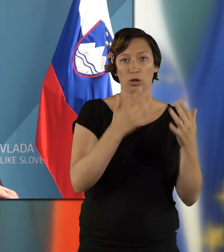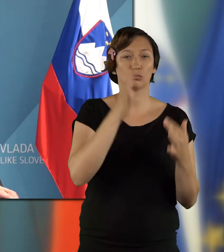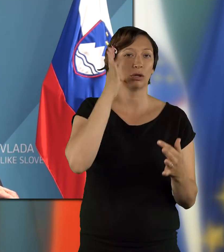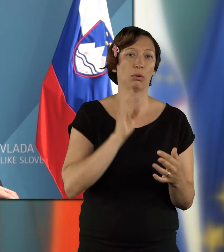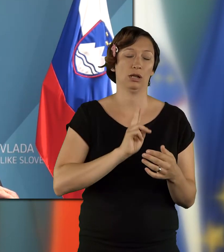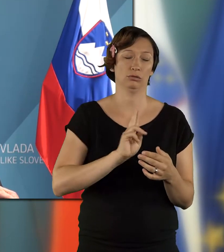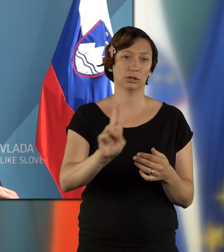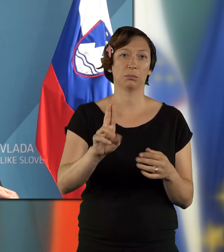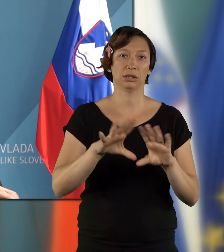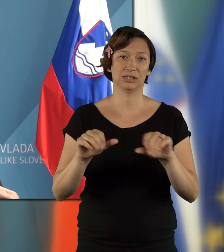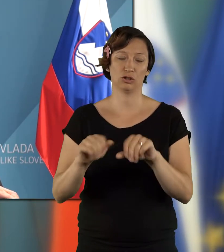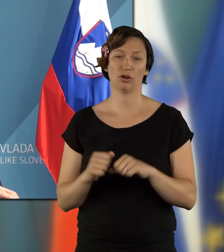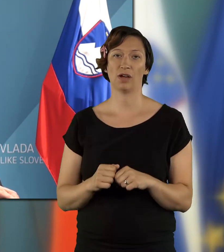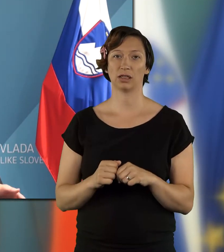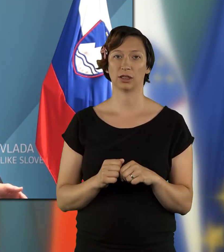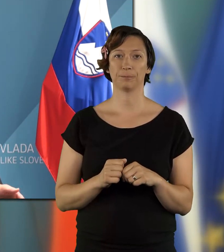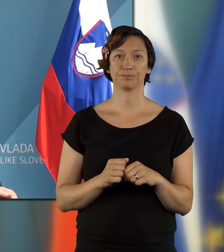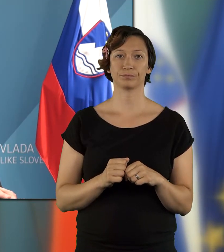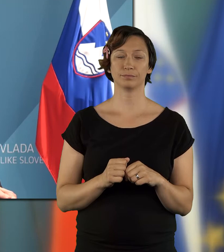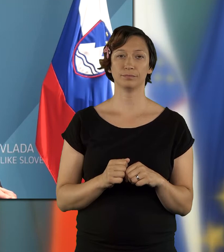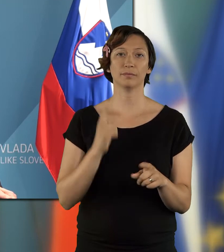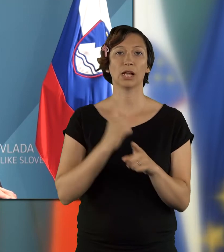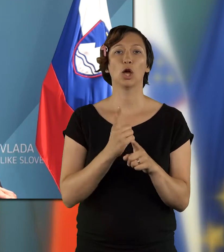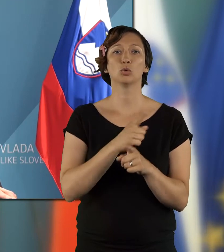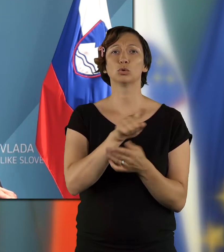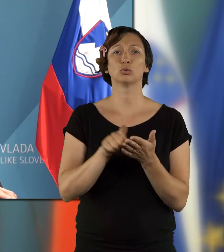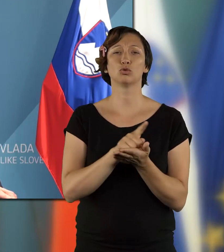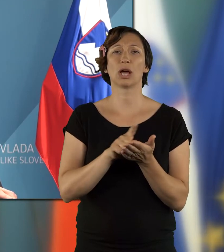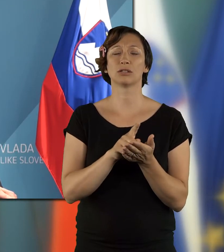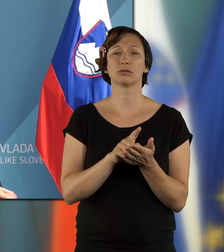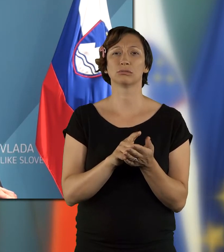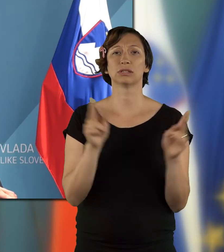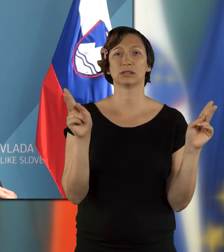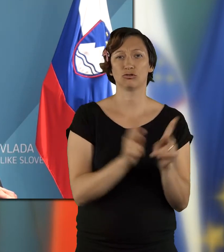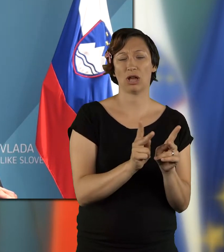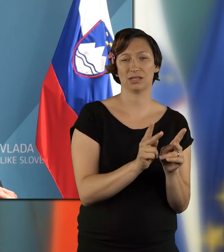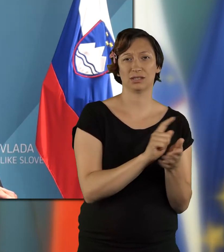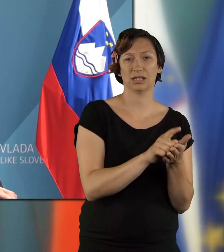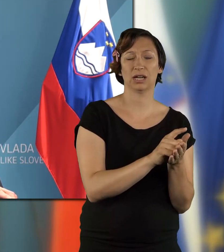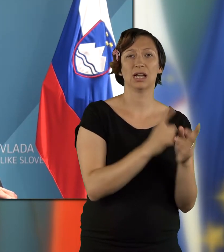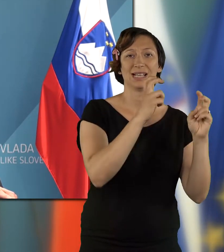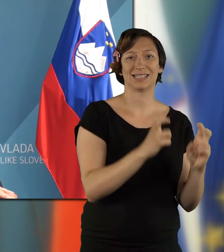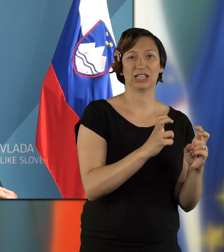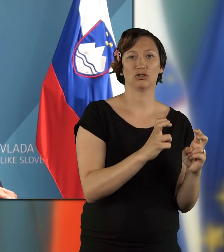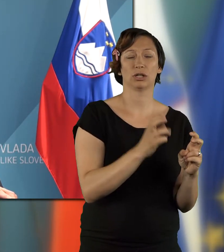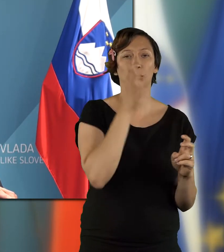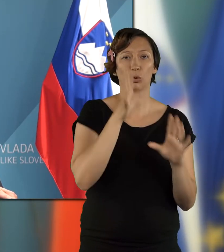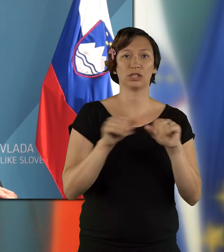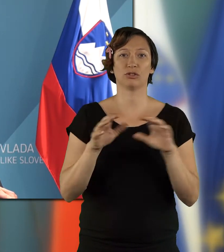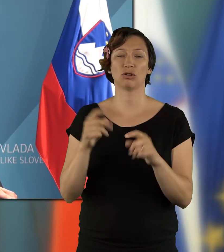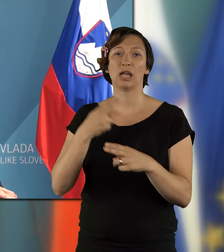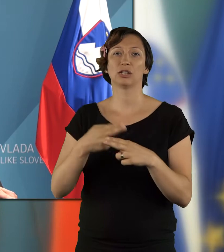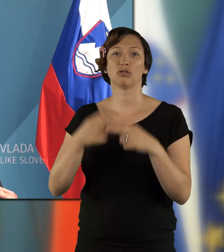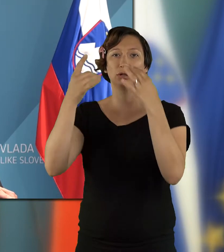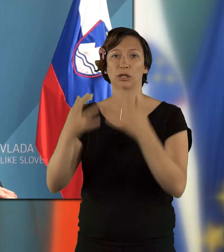normalno naprej izvrševati. Tudi v času začasnega zadržanja ostane izvrševanje